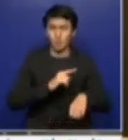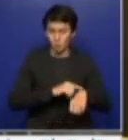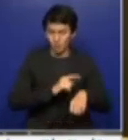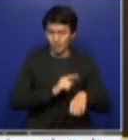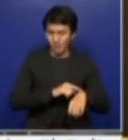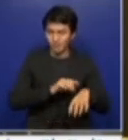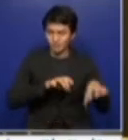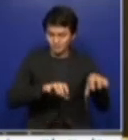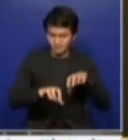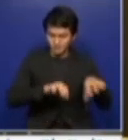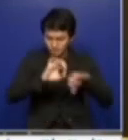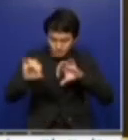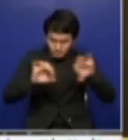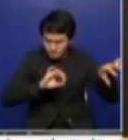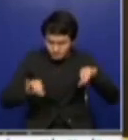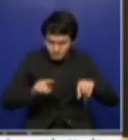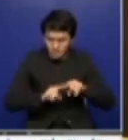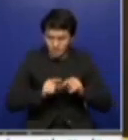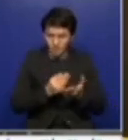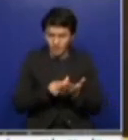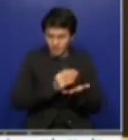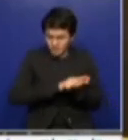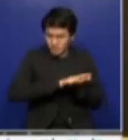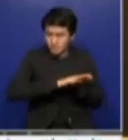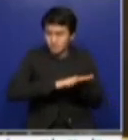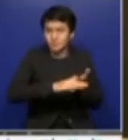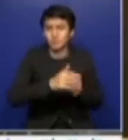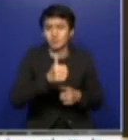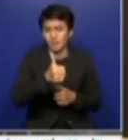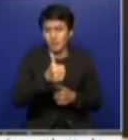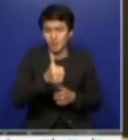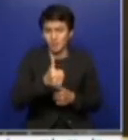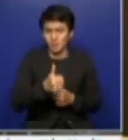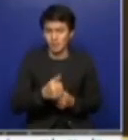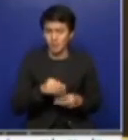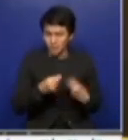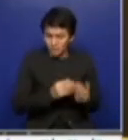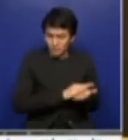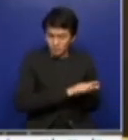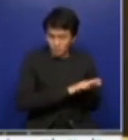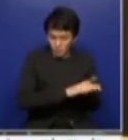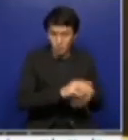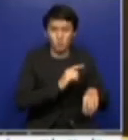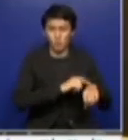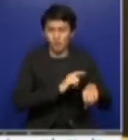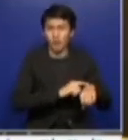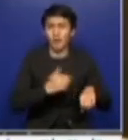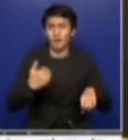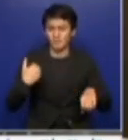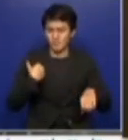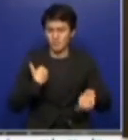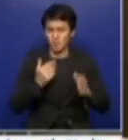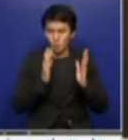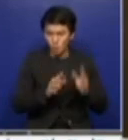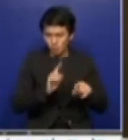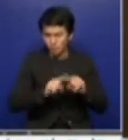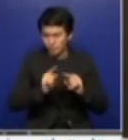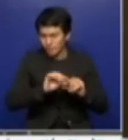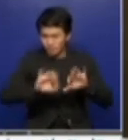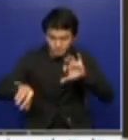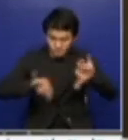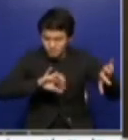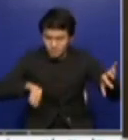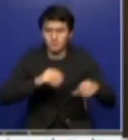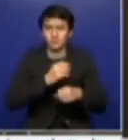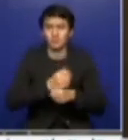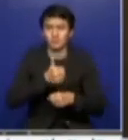างตลอดเส้นทางเสด็จให้เป็นที่เรียบร้อยไม่มีสิ่งกีดขวางทั้งย